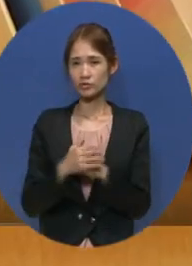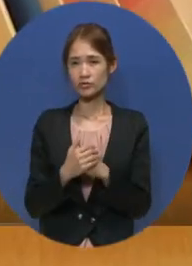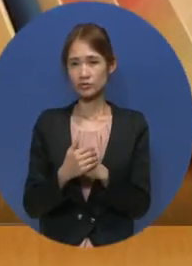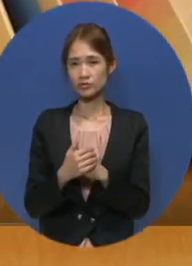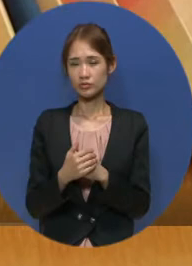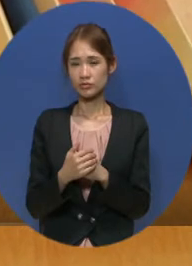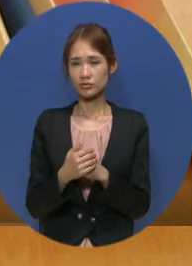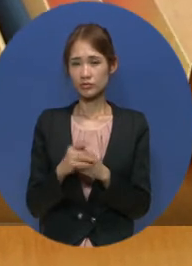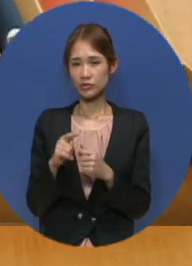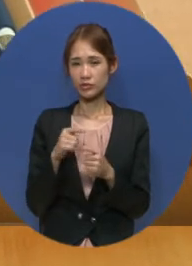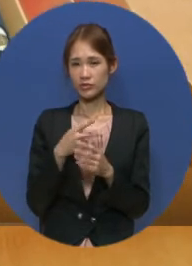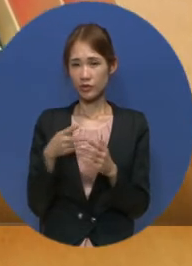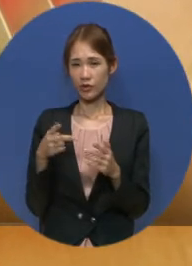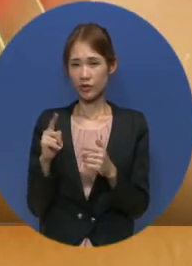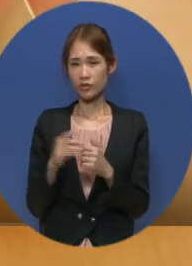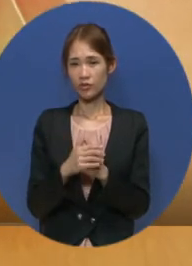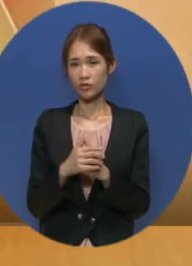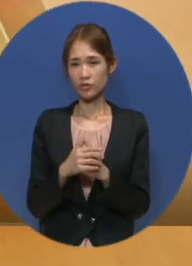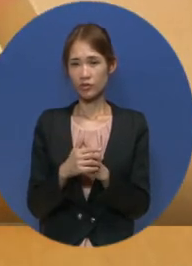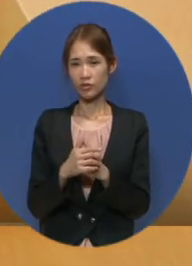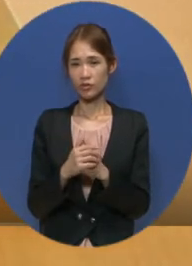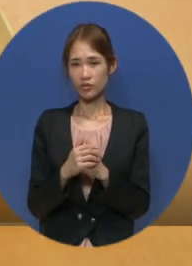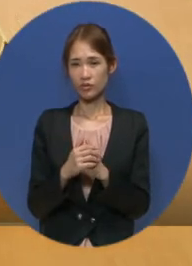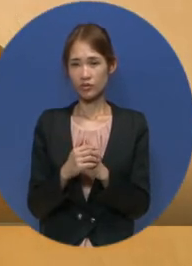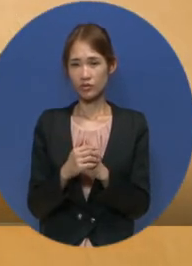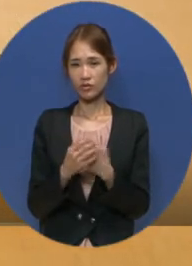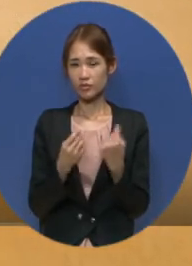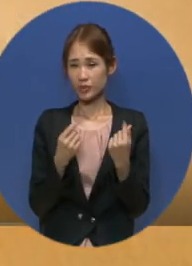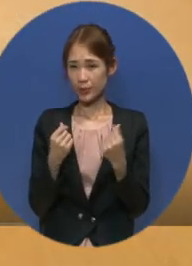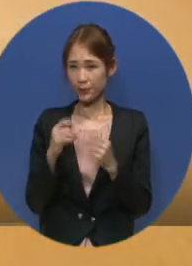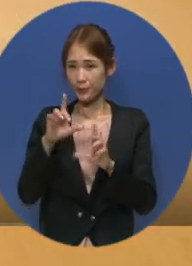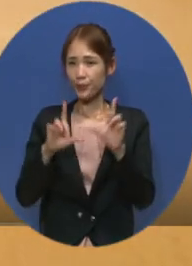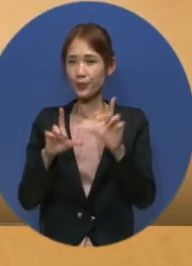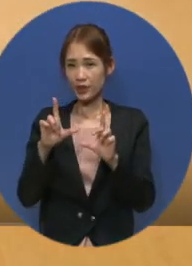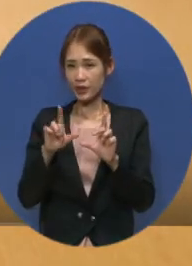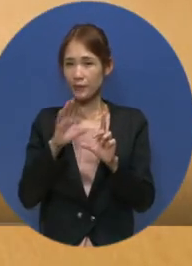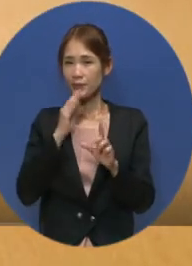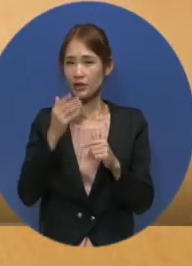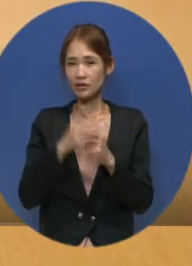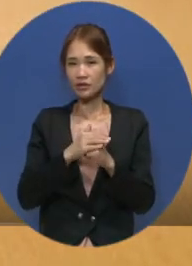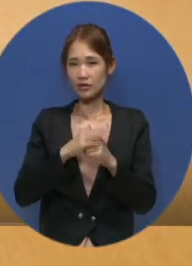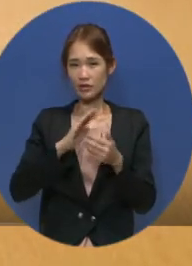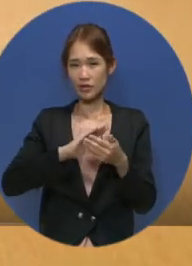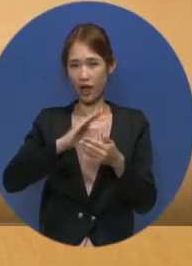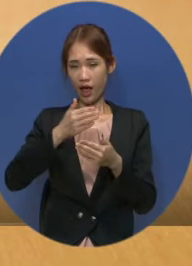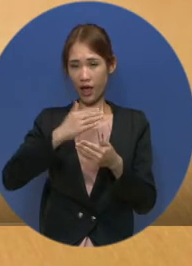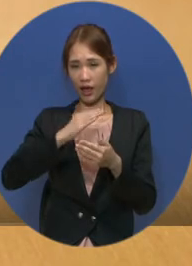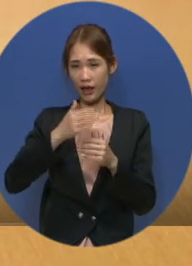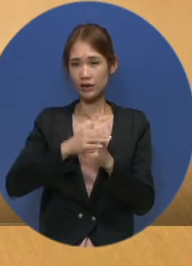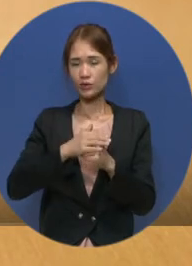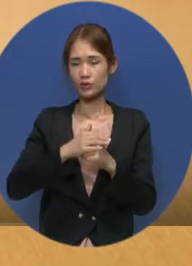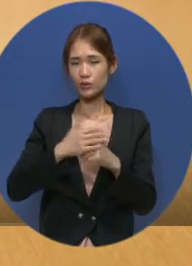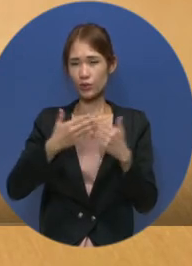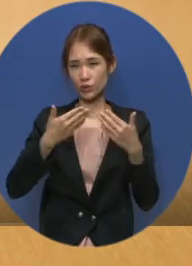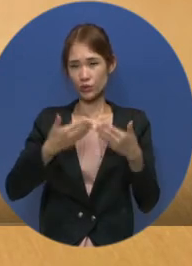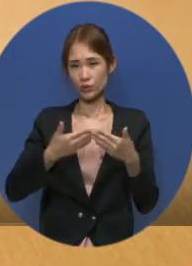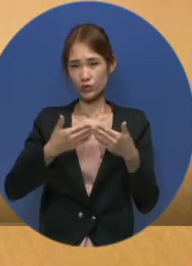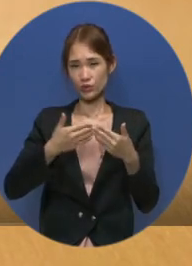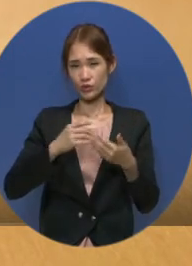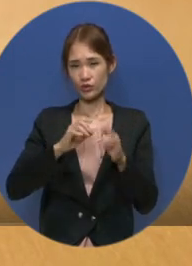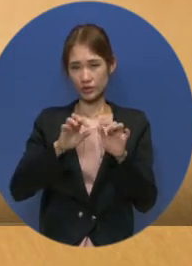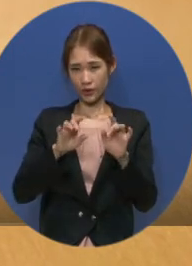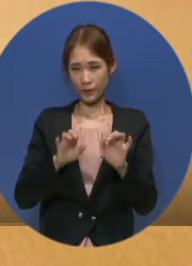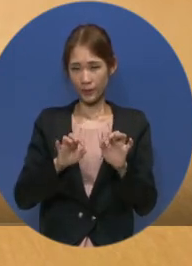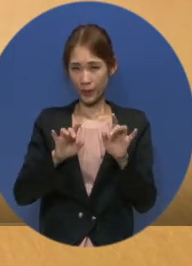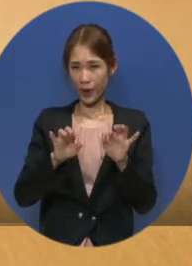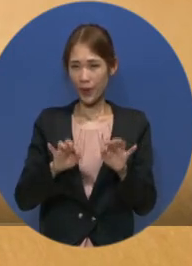이 G플로우는 G스탠드와 비슷하게 생겼는데요. 이 각도가 좀 낮아서 그 노트북을 얹어서 타이핑 치기에